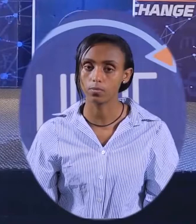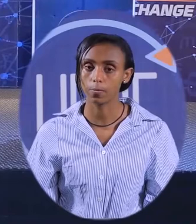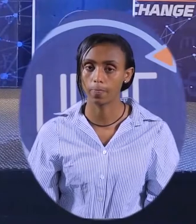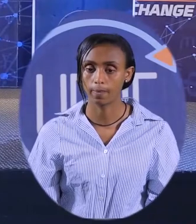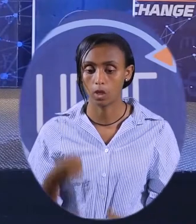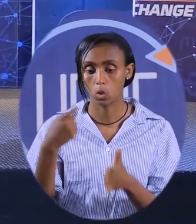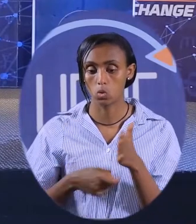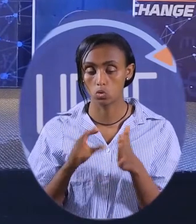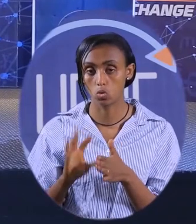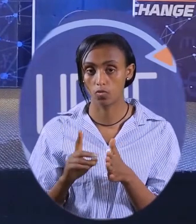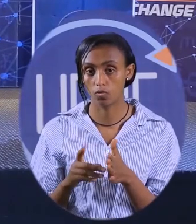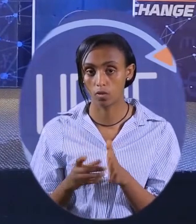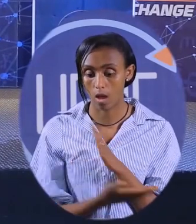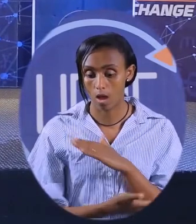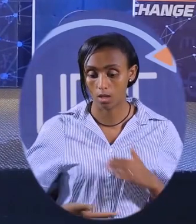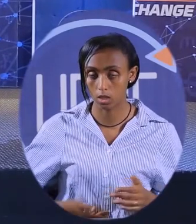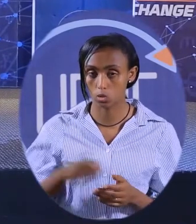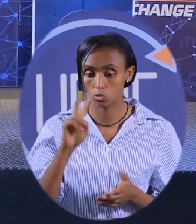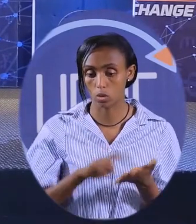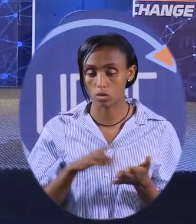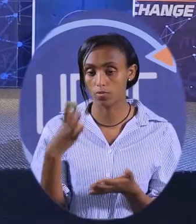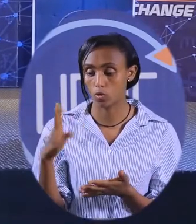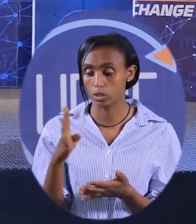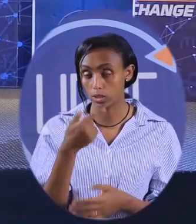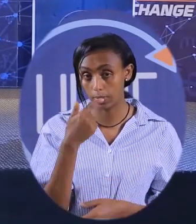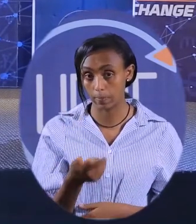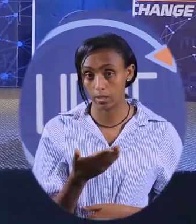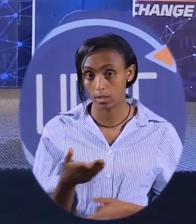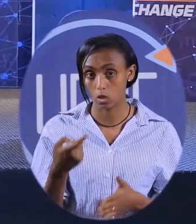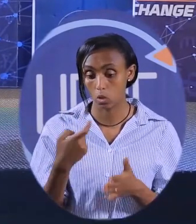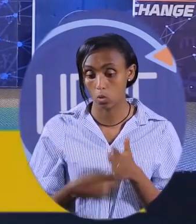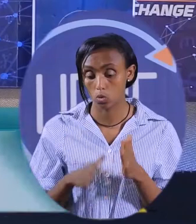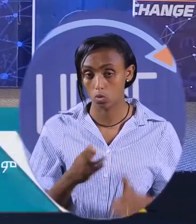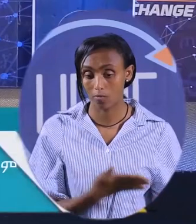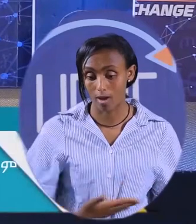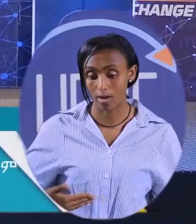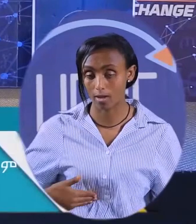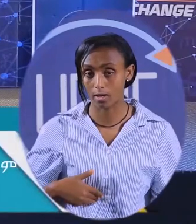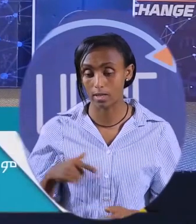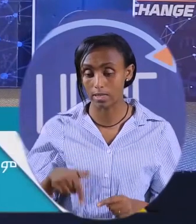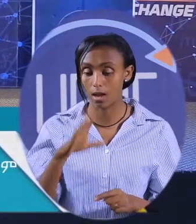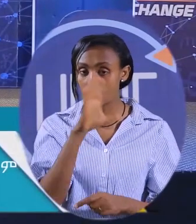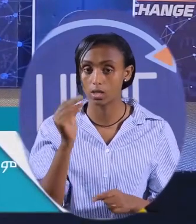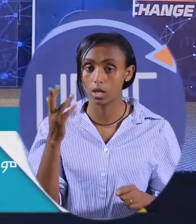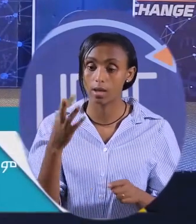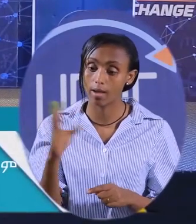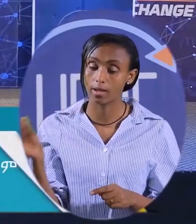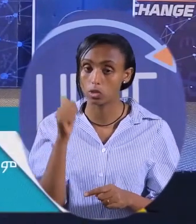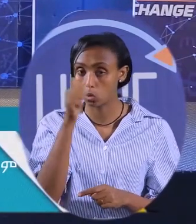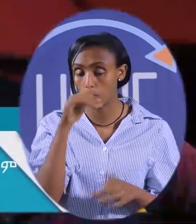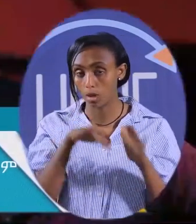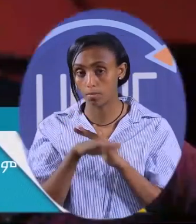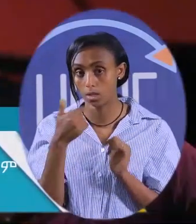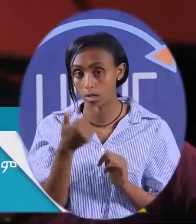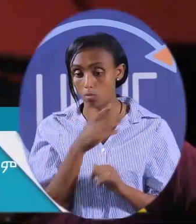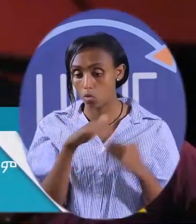ኮስት ኦፍ ሃንገር ኢን 2014 የሚል አንድ ጥናት ተሰርቷል። ኮስት ኦፍ ሃንገር ኢን አፍሪካ ኤንድ ኢን ኢትዮጵያ የሚል